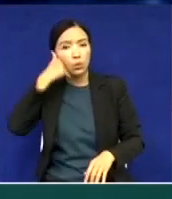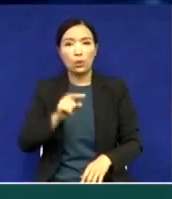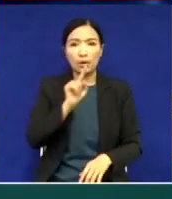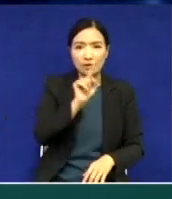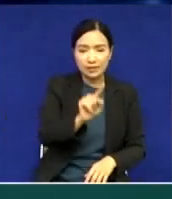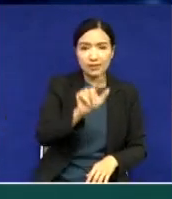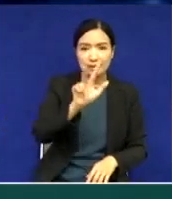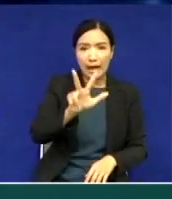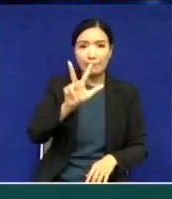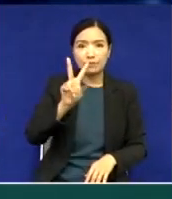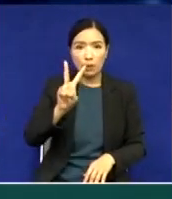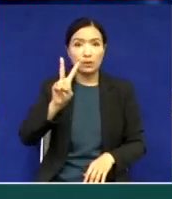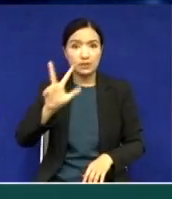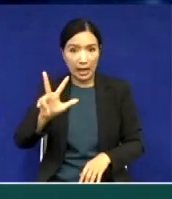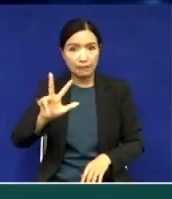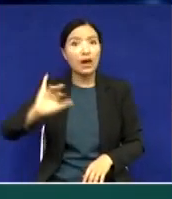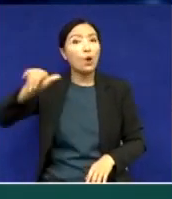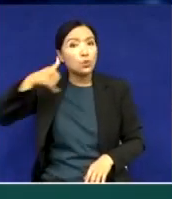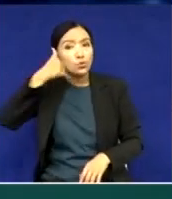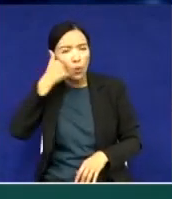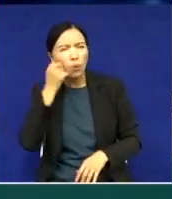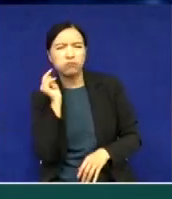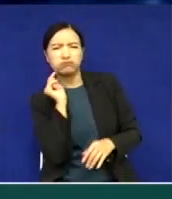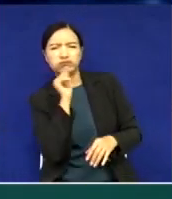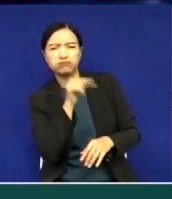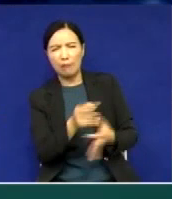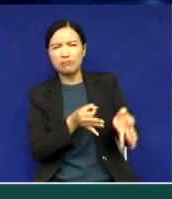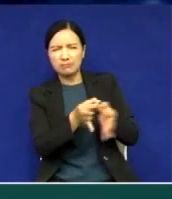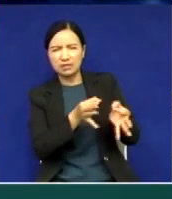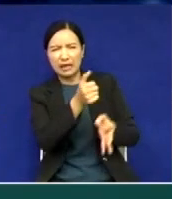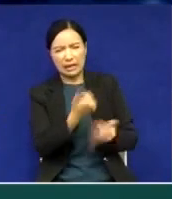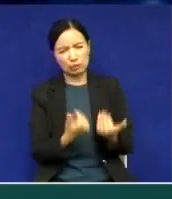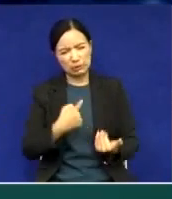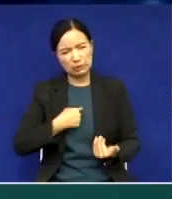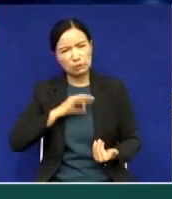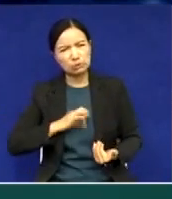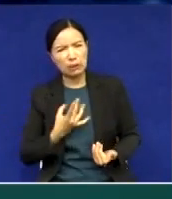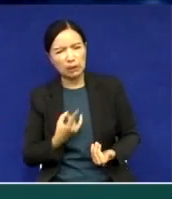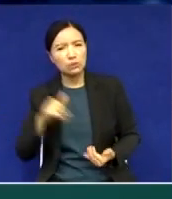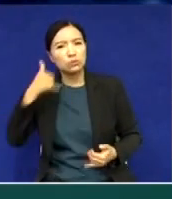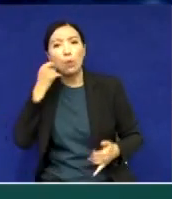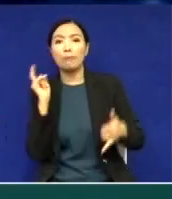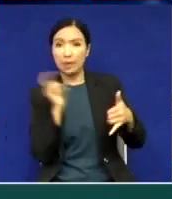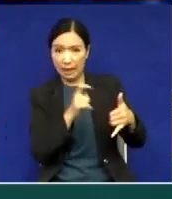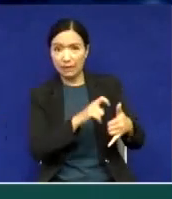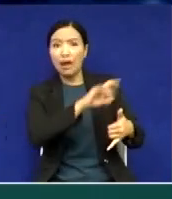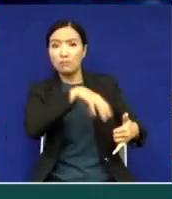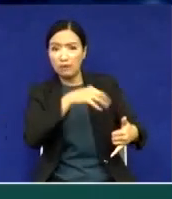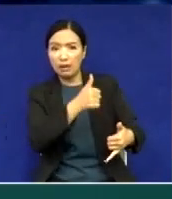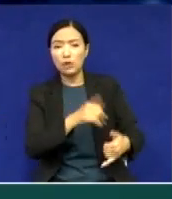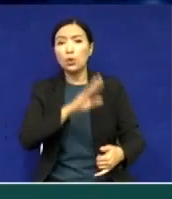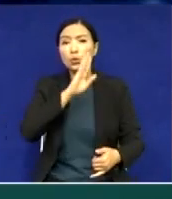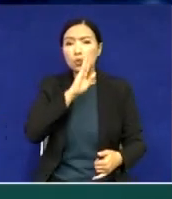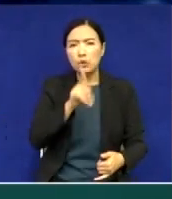1323ที่ท่านสามารถที่โทรมาปรึกษาได้ตลอดเวลานะครับแล้วถ้ามีอาการที่รุนแรงม